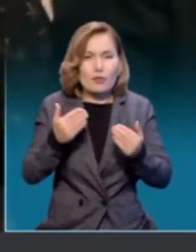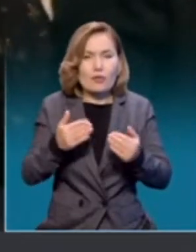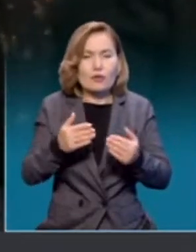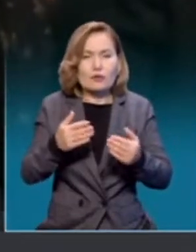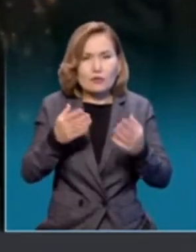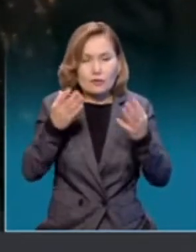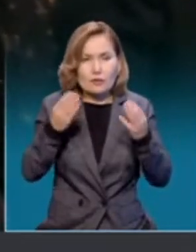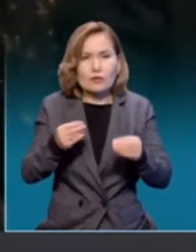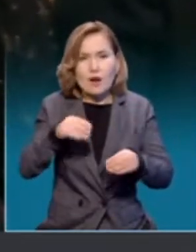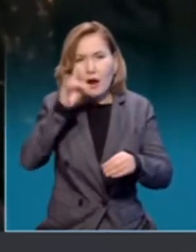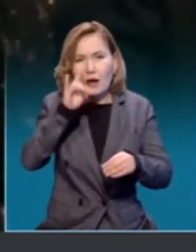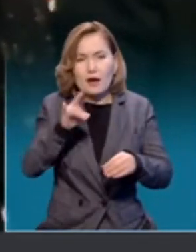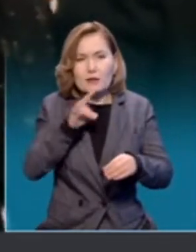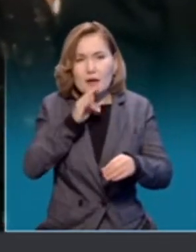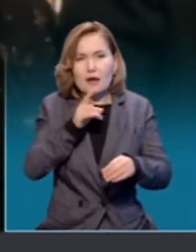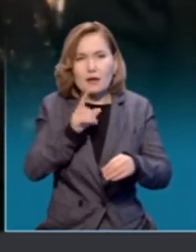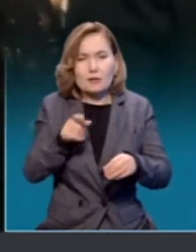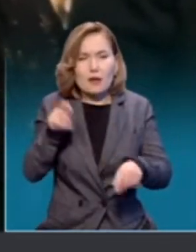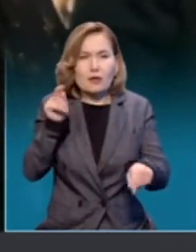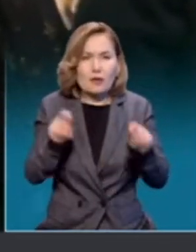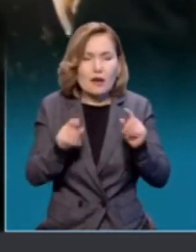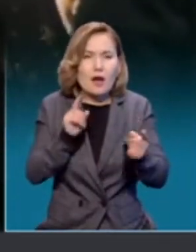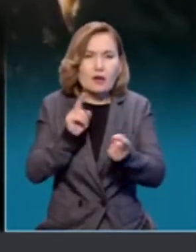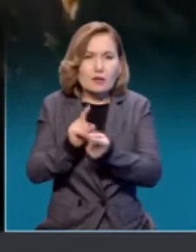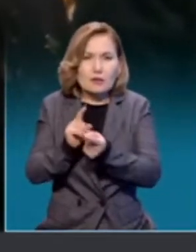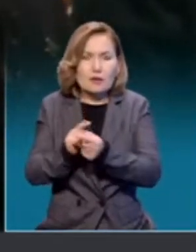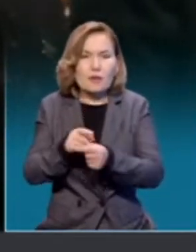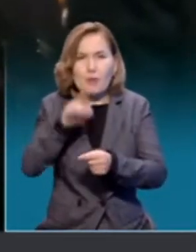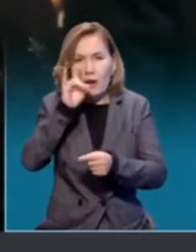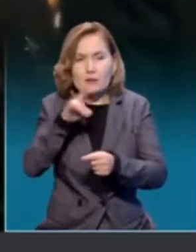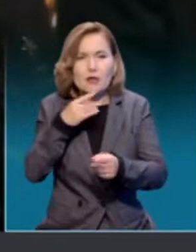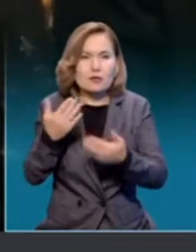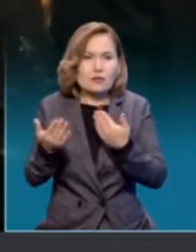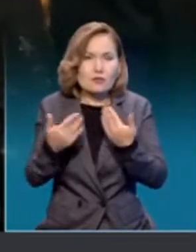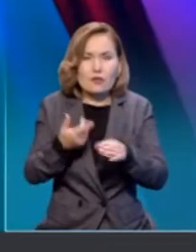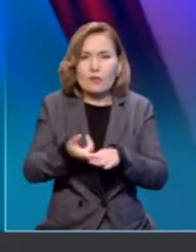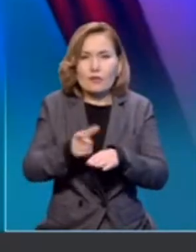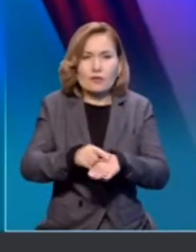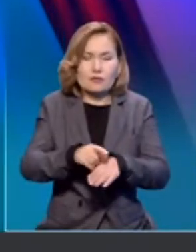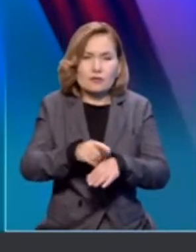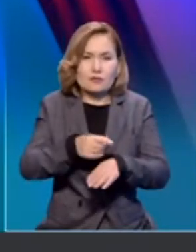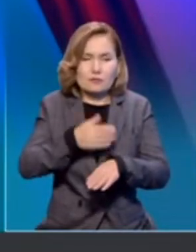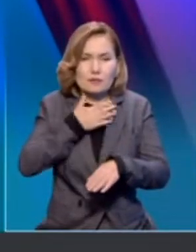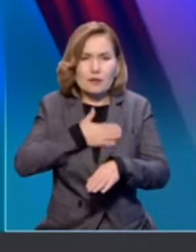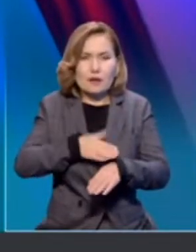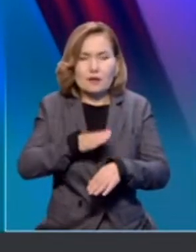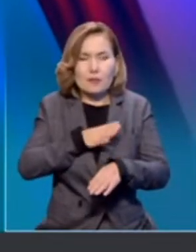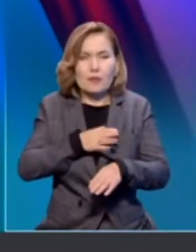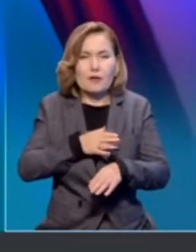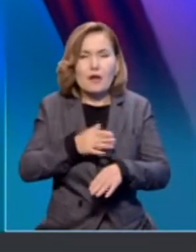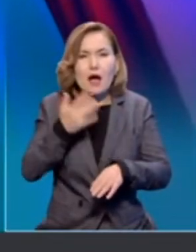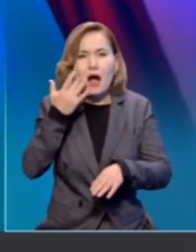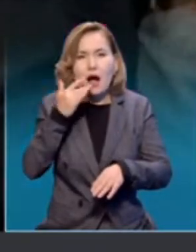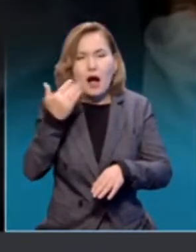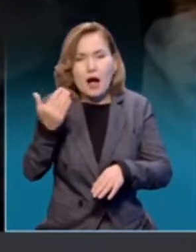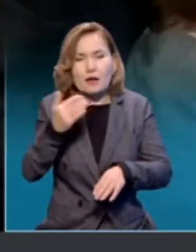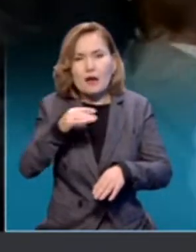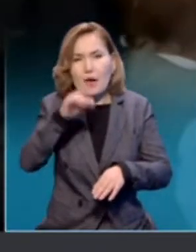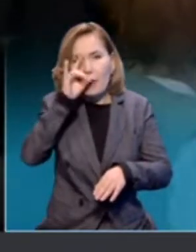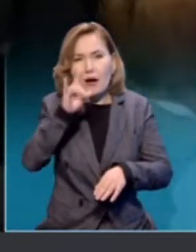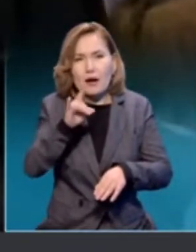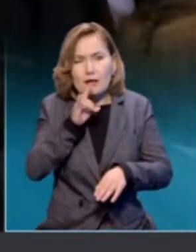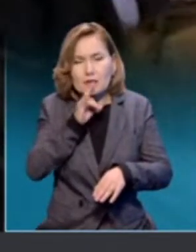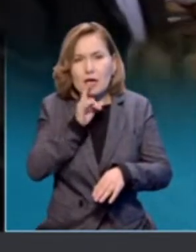қазақ бір-бірін күлімдеп, бір-бірін жақсы қарсы алды. Қазіргі таңда ақша қазақтар саны 100 мыңға